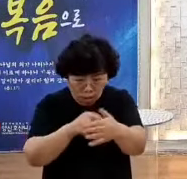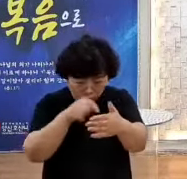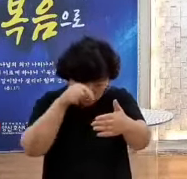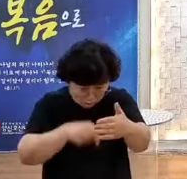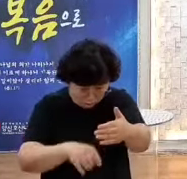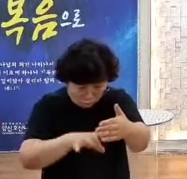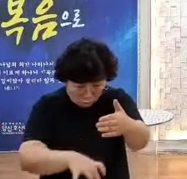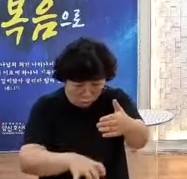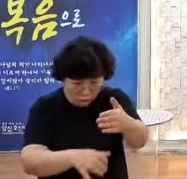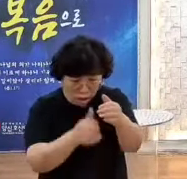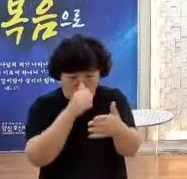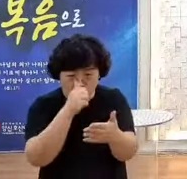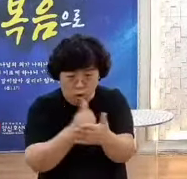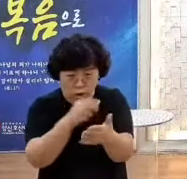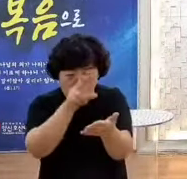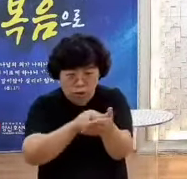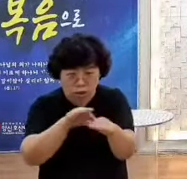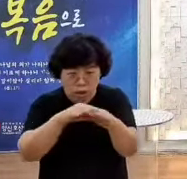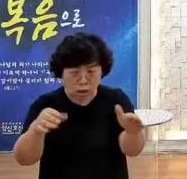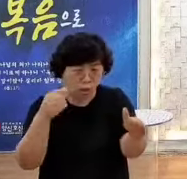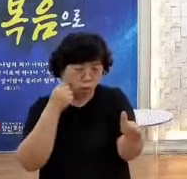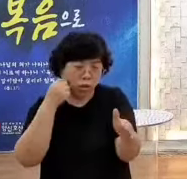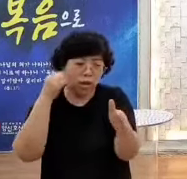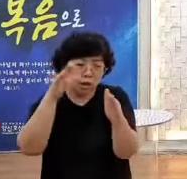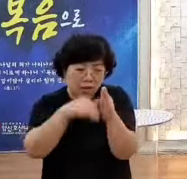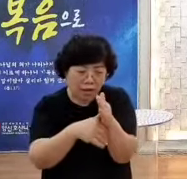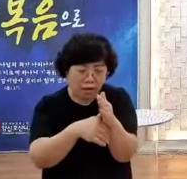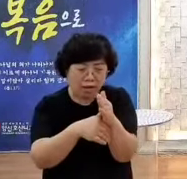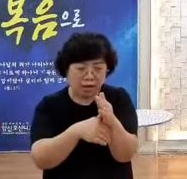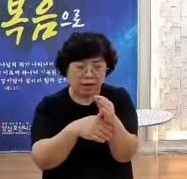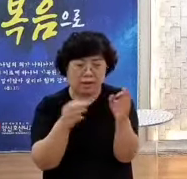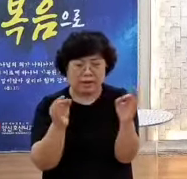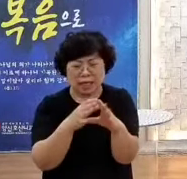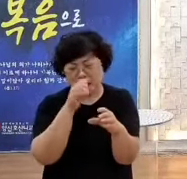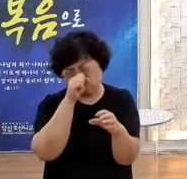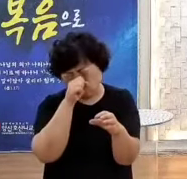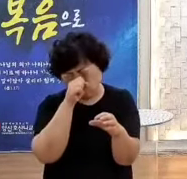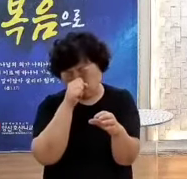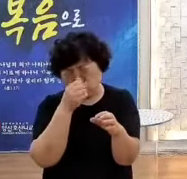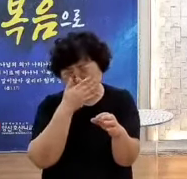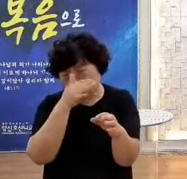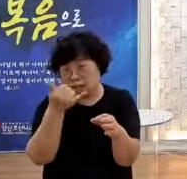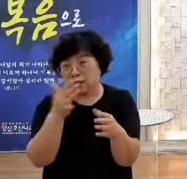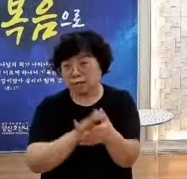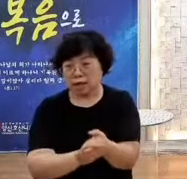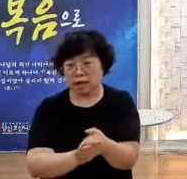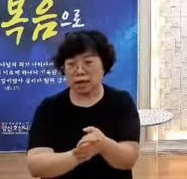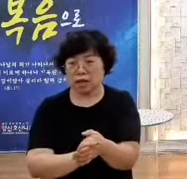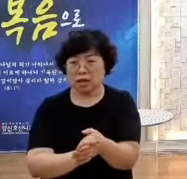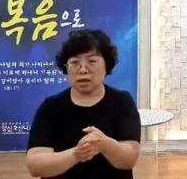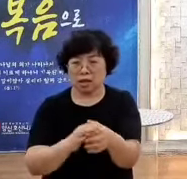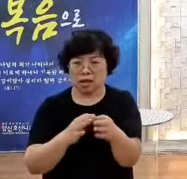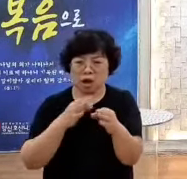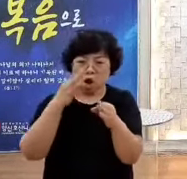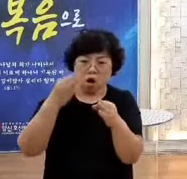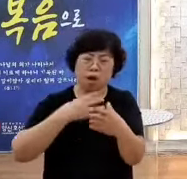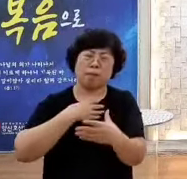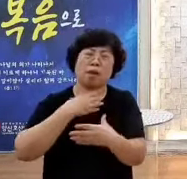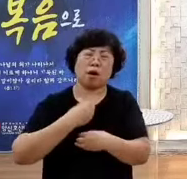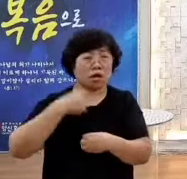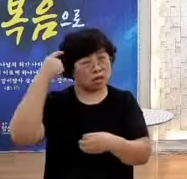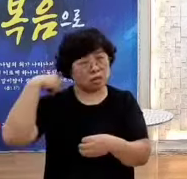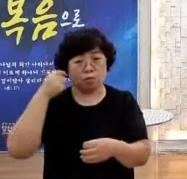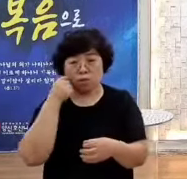곳에 있는 이 죄 문제가 해결되지 않고 담고 있는데 잠시 뭐 좋은 걸 먹고 어디 가서 뭐 좋은 걸 보고 한다고